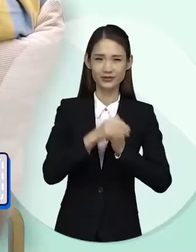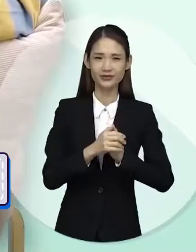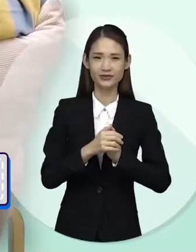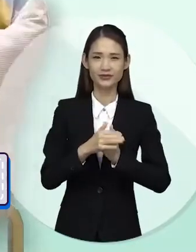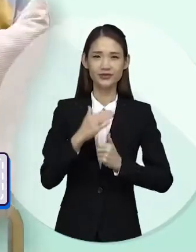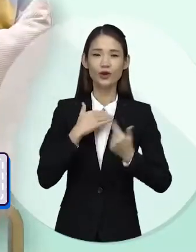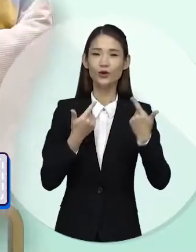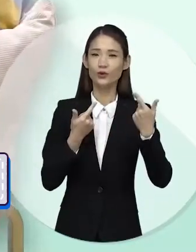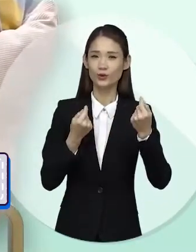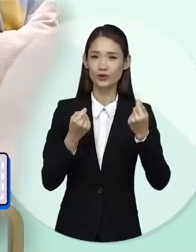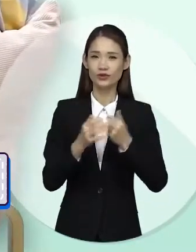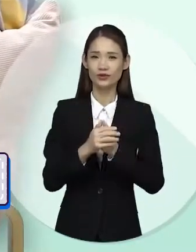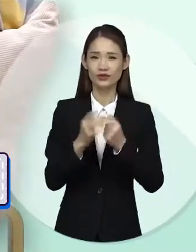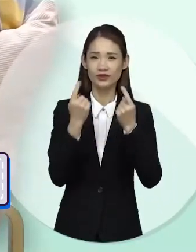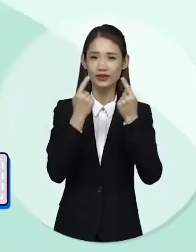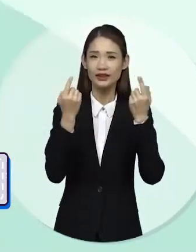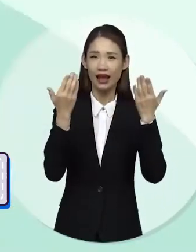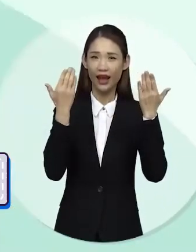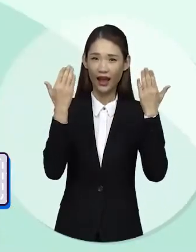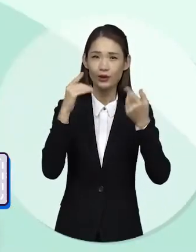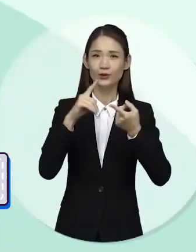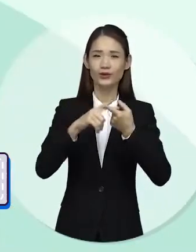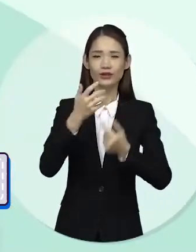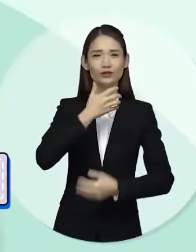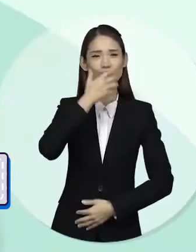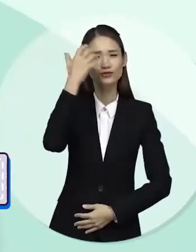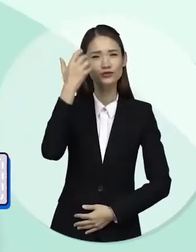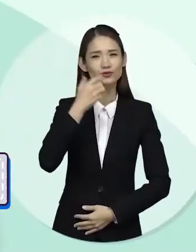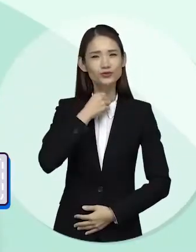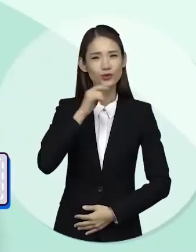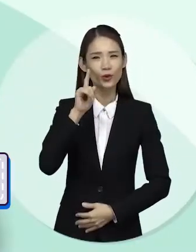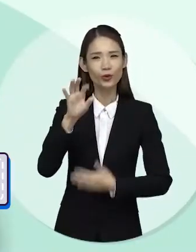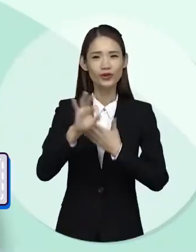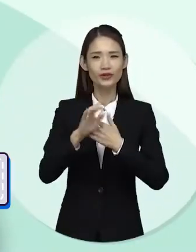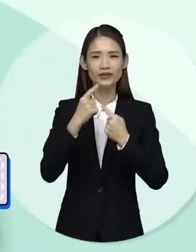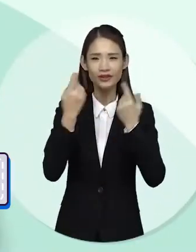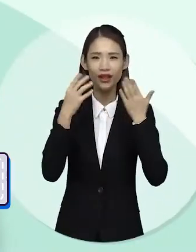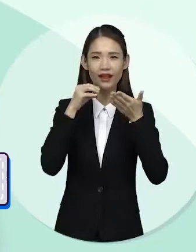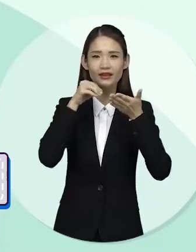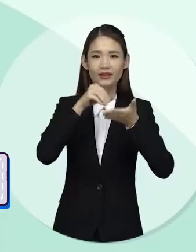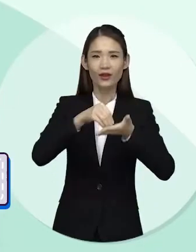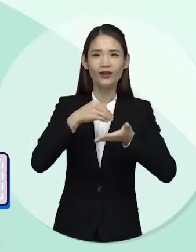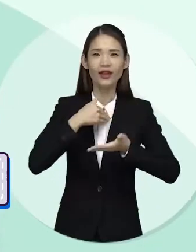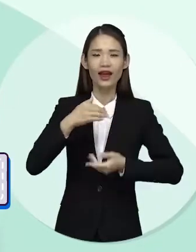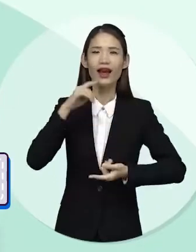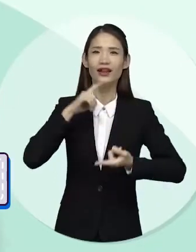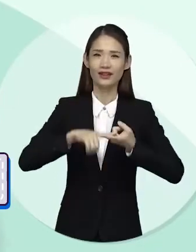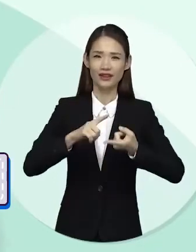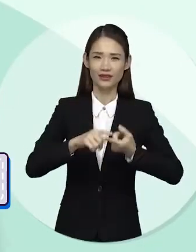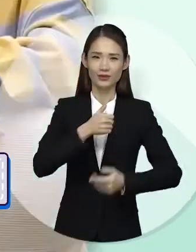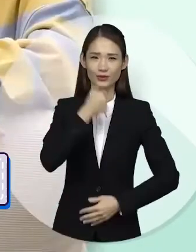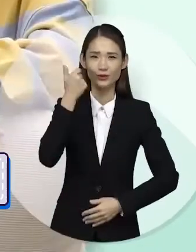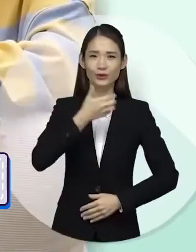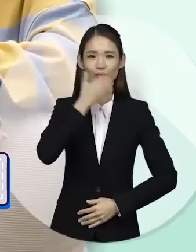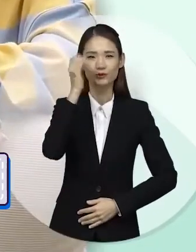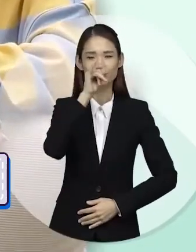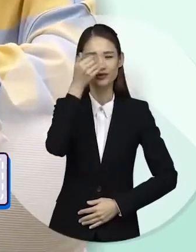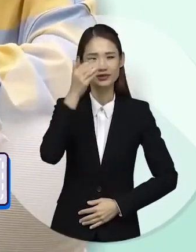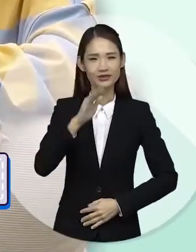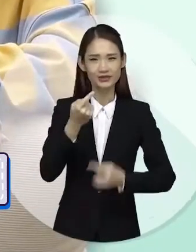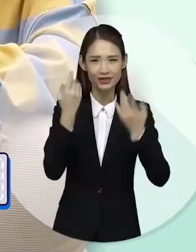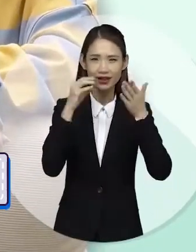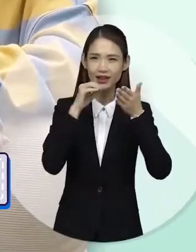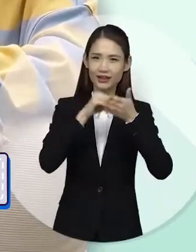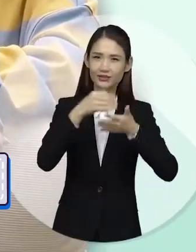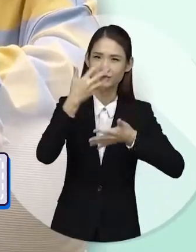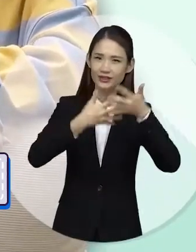같아요. 저도 대학교에 대한 로망이라기보단 대학에 들어간 나에 대한 로망 그런 게 있었는데 약간 저는